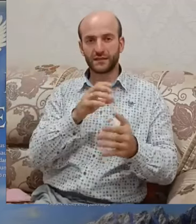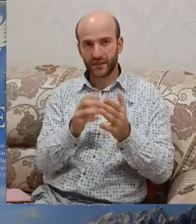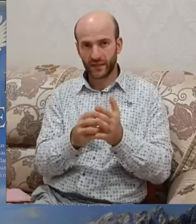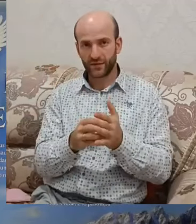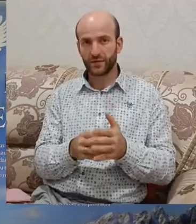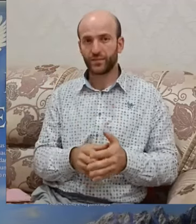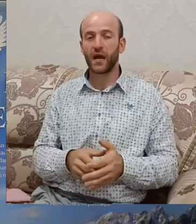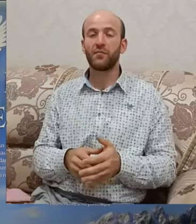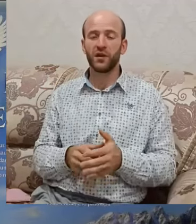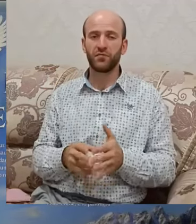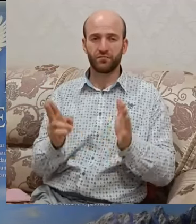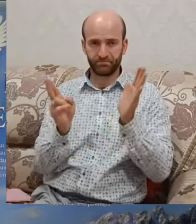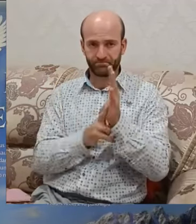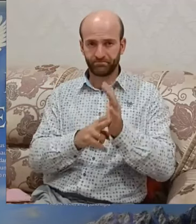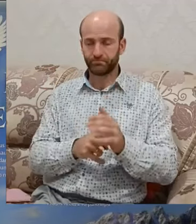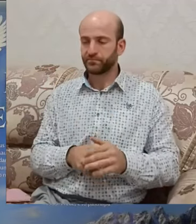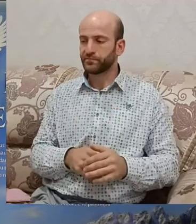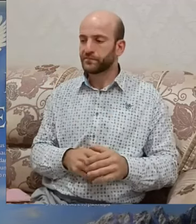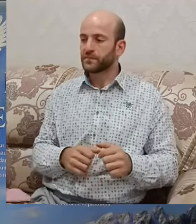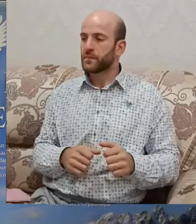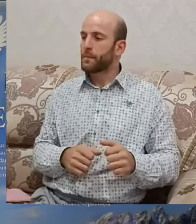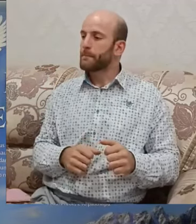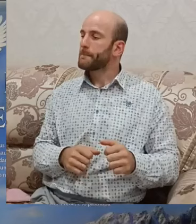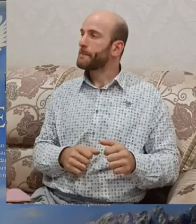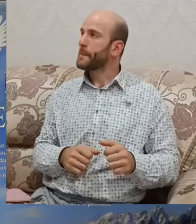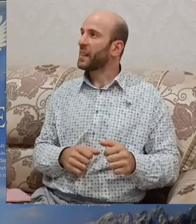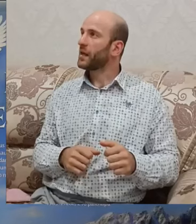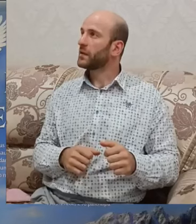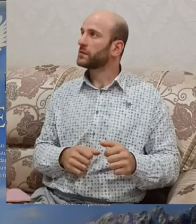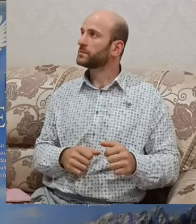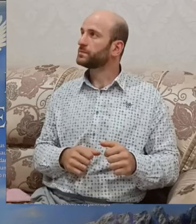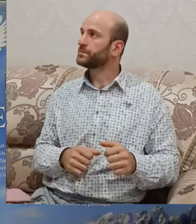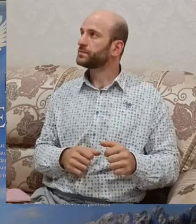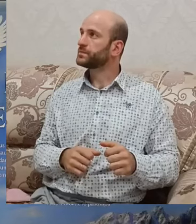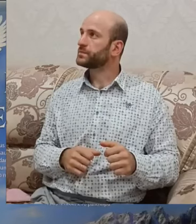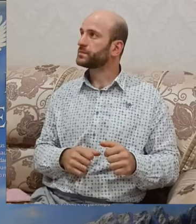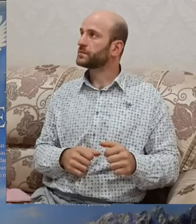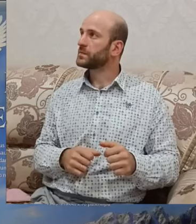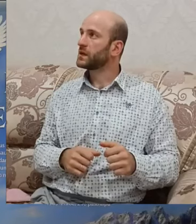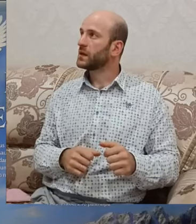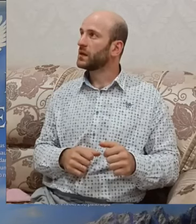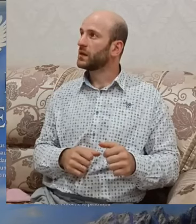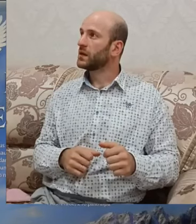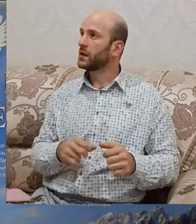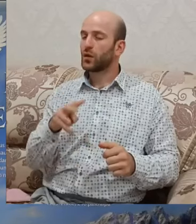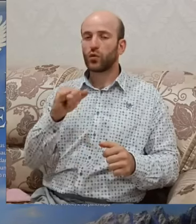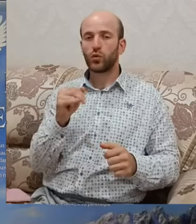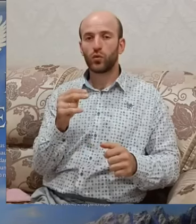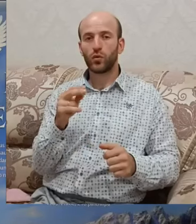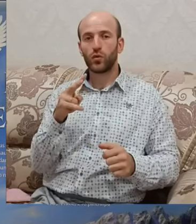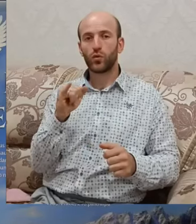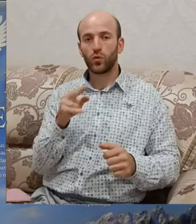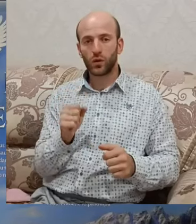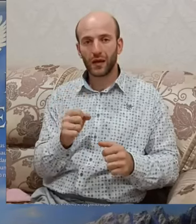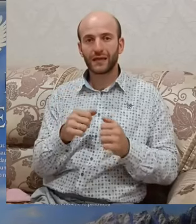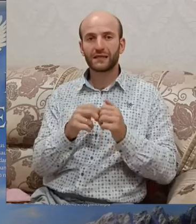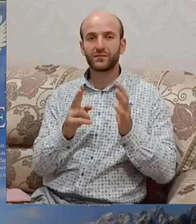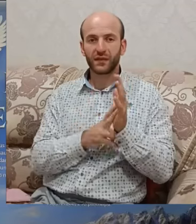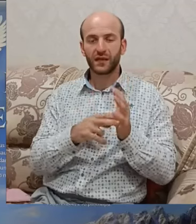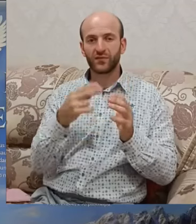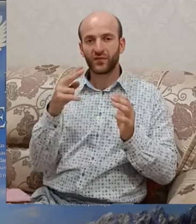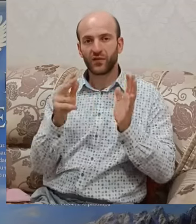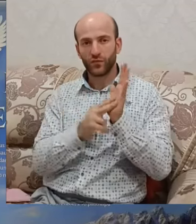Luko 17:28, Malachijo 4, Hebrajams 13:8. Luko 17:28, Malachijo 4.